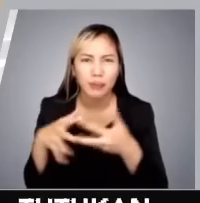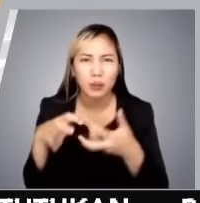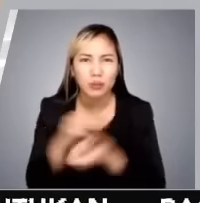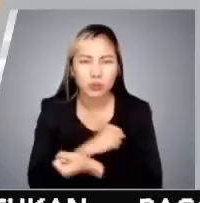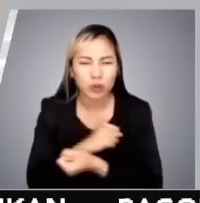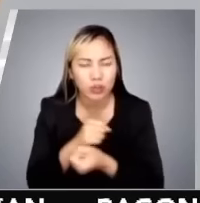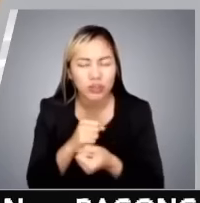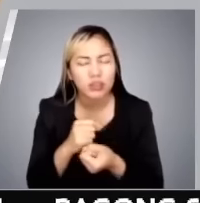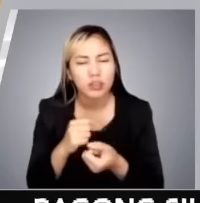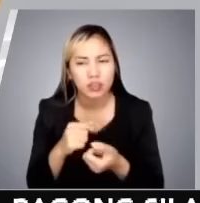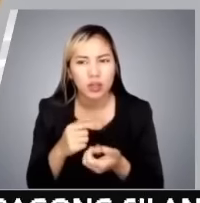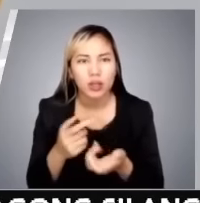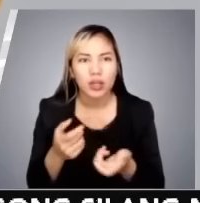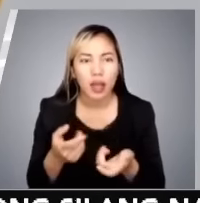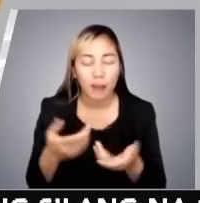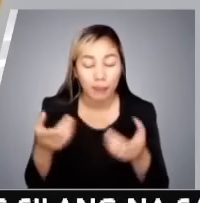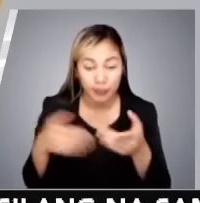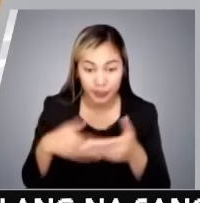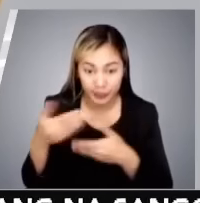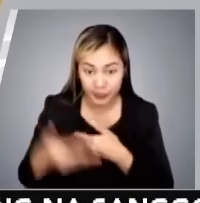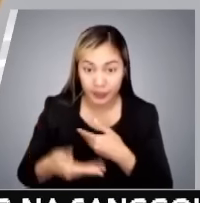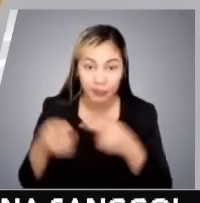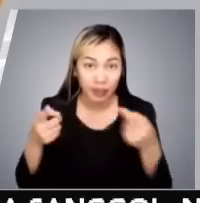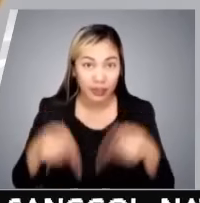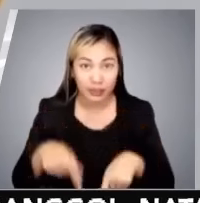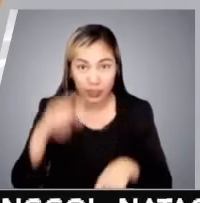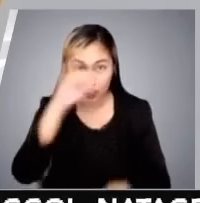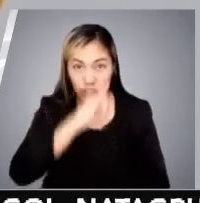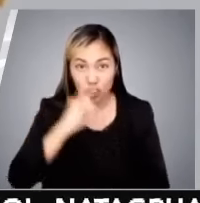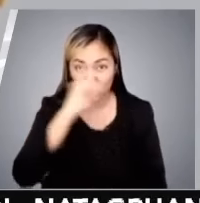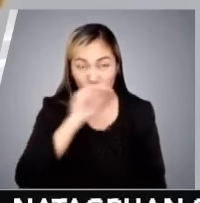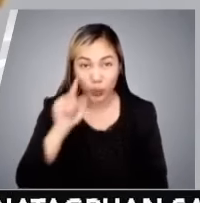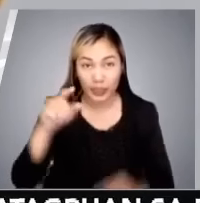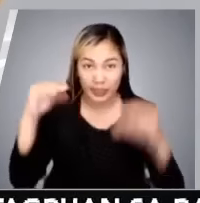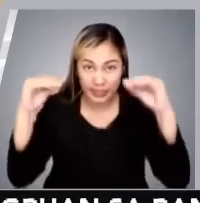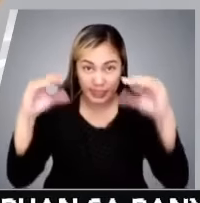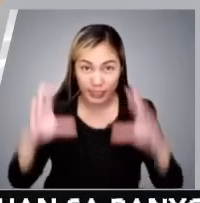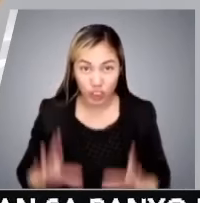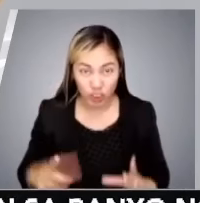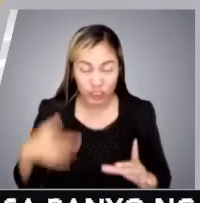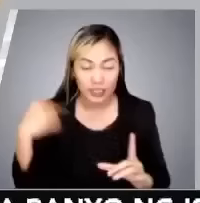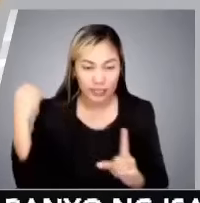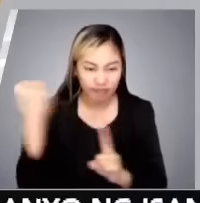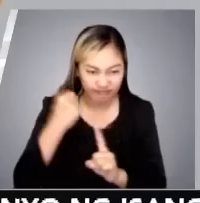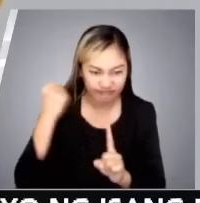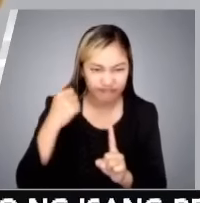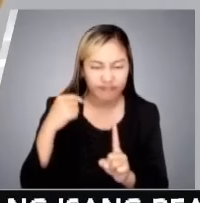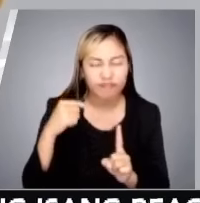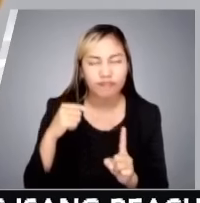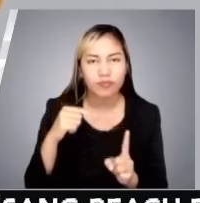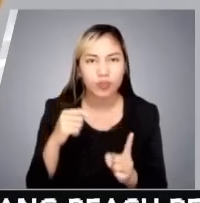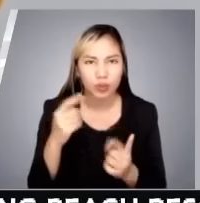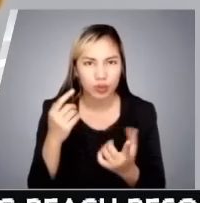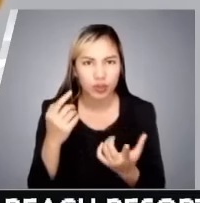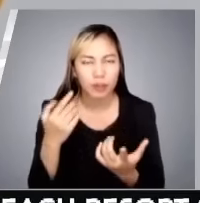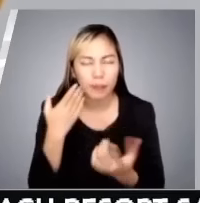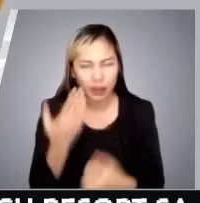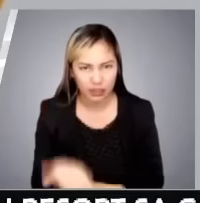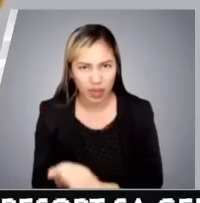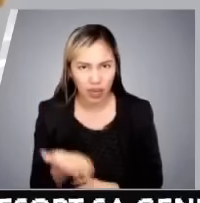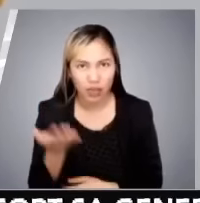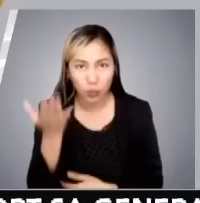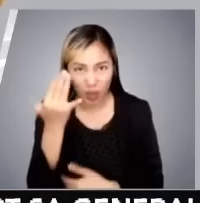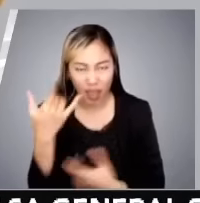naman patay a isang guro matapos pagsasaksakin ng nanloob sa kanilang bahay ang mainit na balita hatid ni James